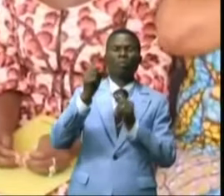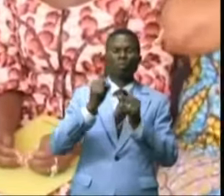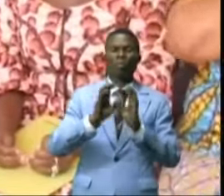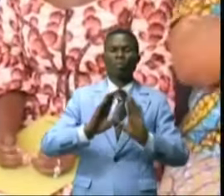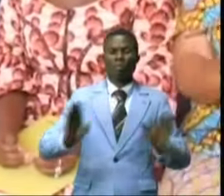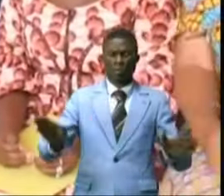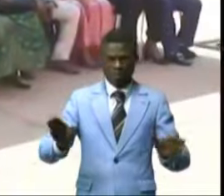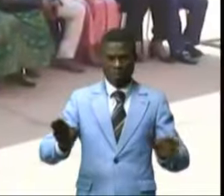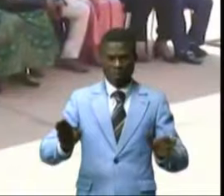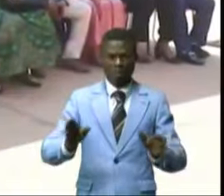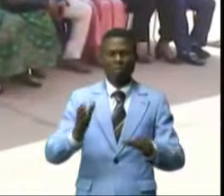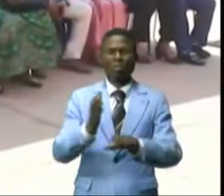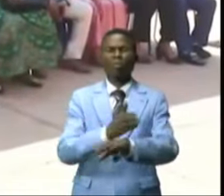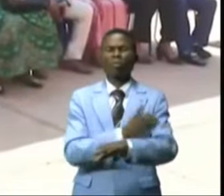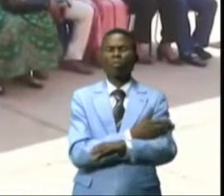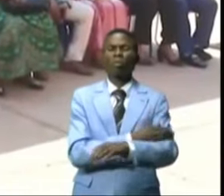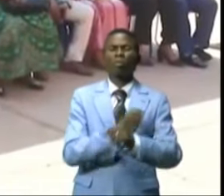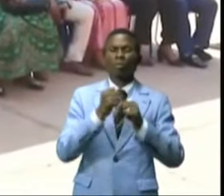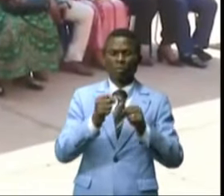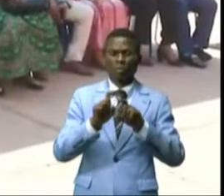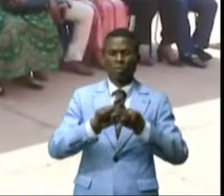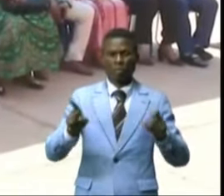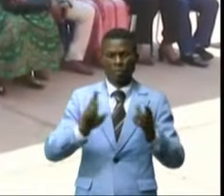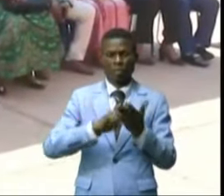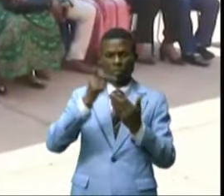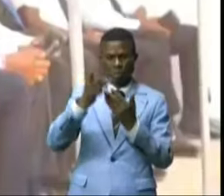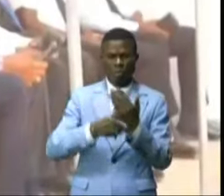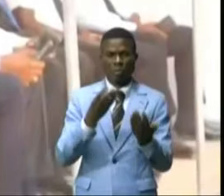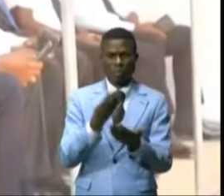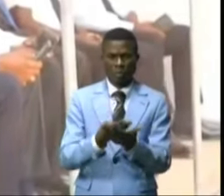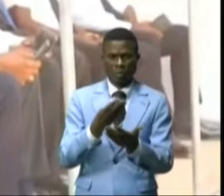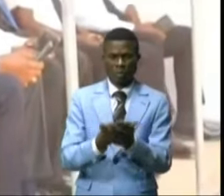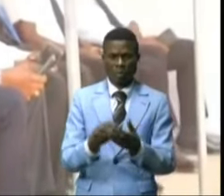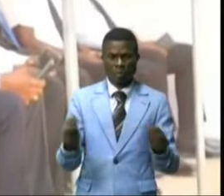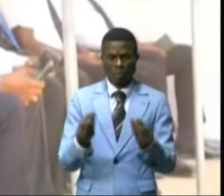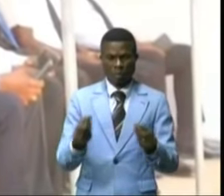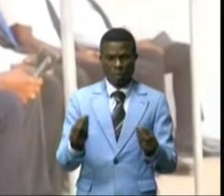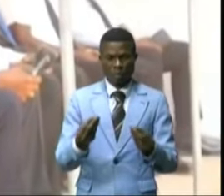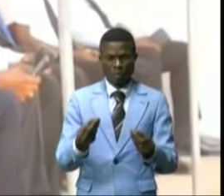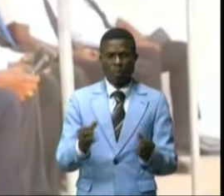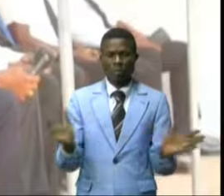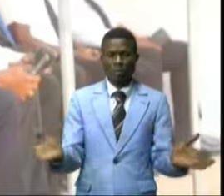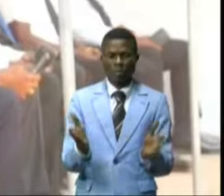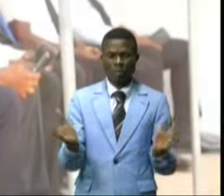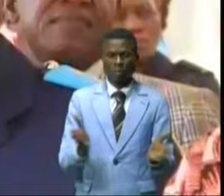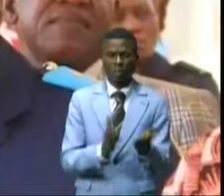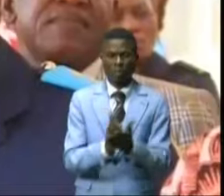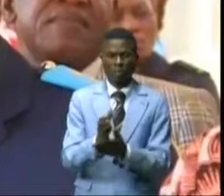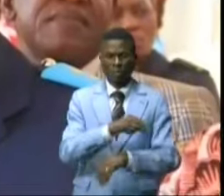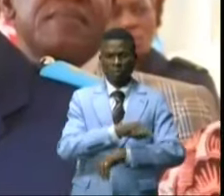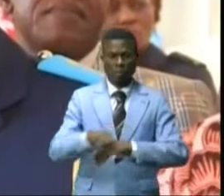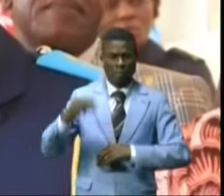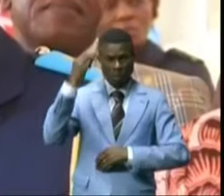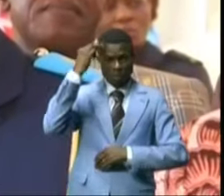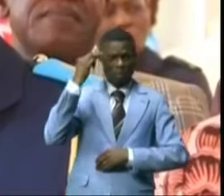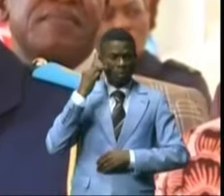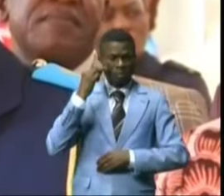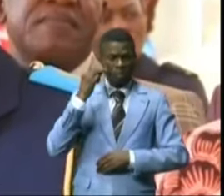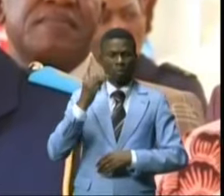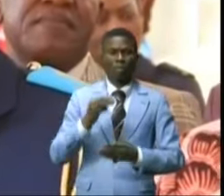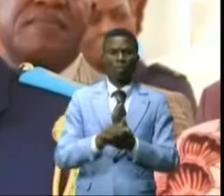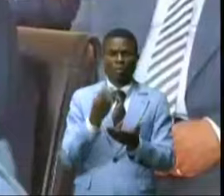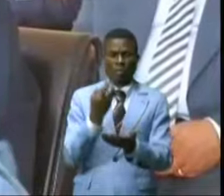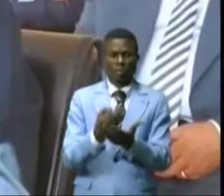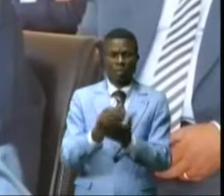performances sont allées au-delà des assignations budgétaires grâce à l'encadrement du ministre des Finances Nicolas